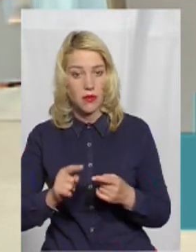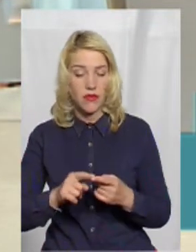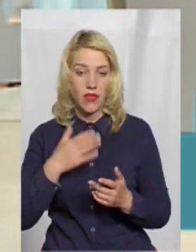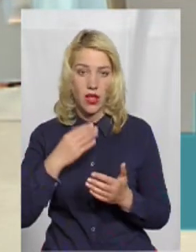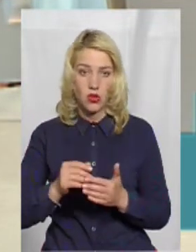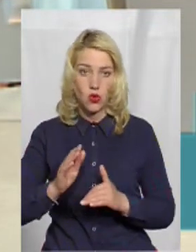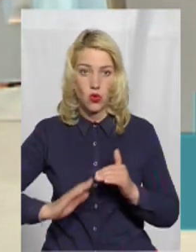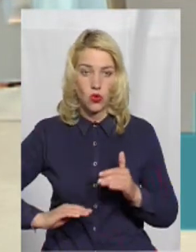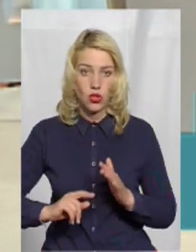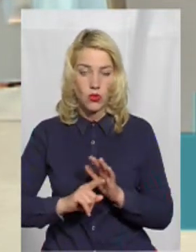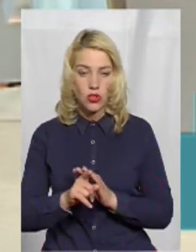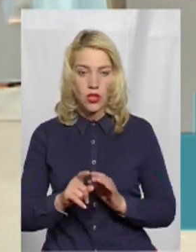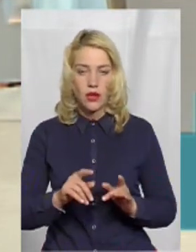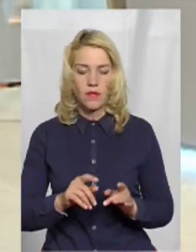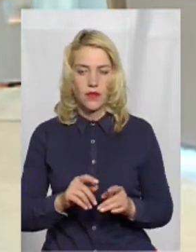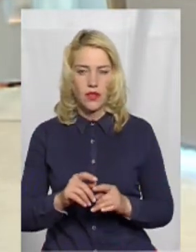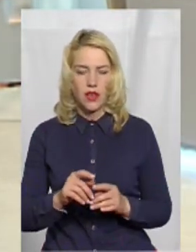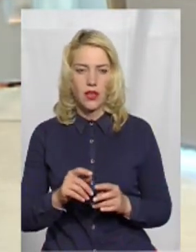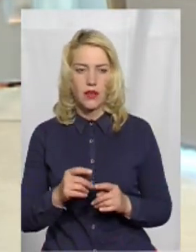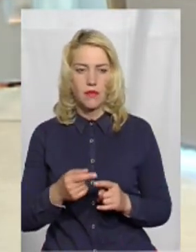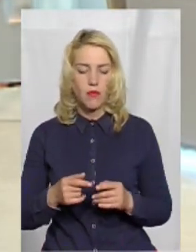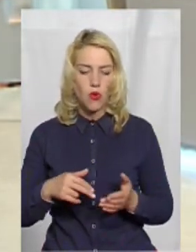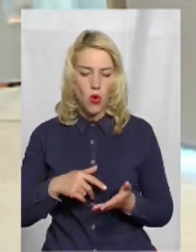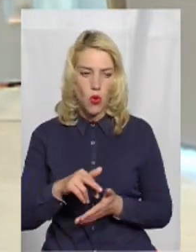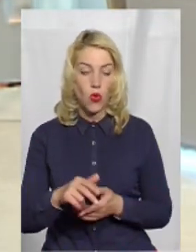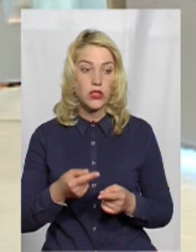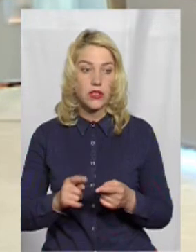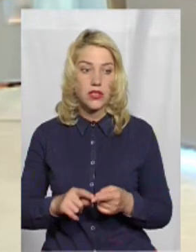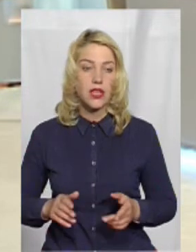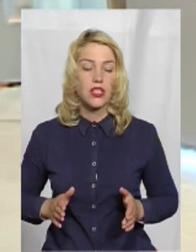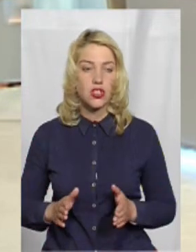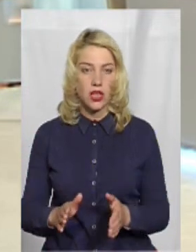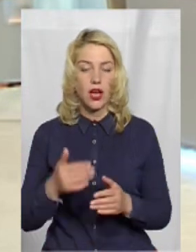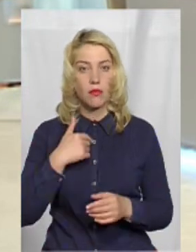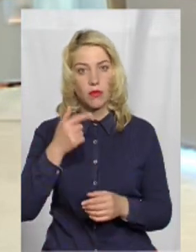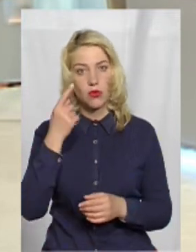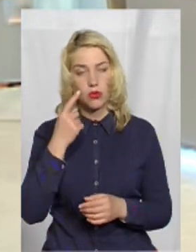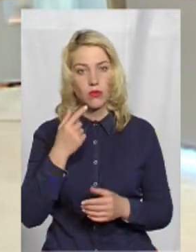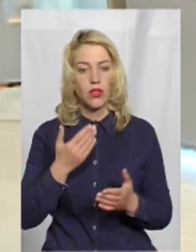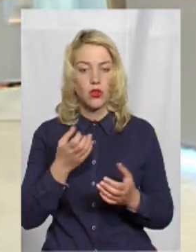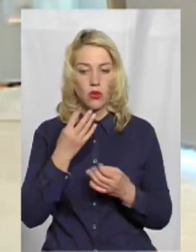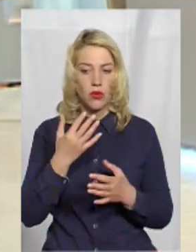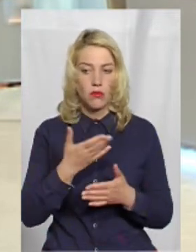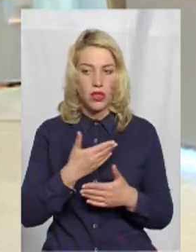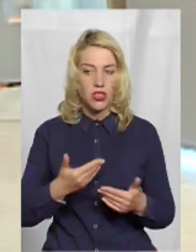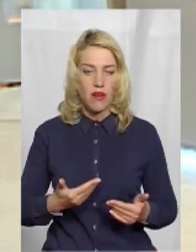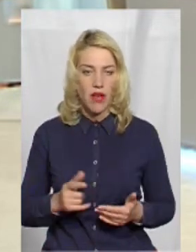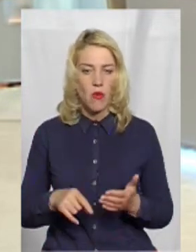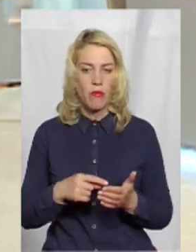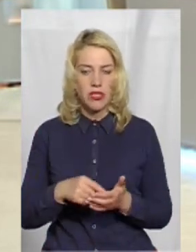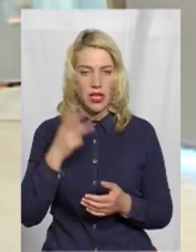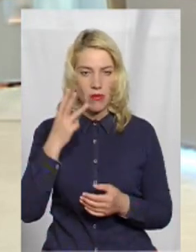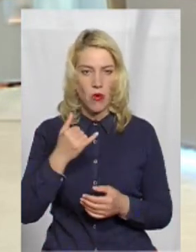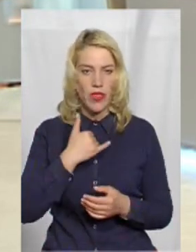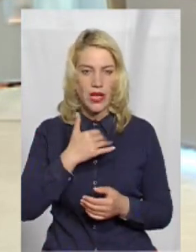власноруч прощупувати, проходити цей шлях. Ми починали з дахів. Тобто ми подумали, добре, ми живемо в місті Хмельницькому, у нас стільки багато